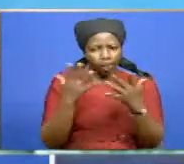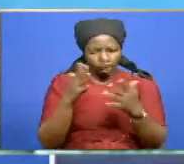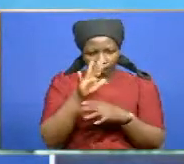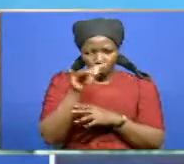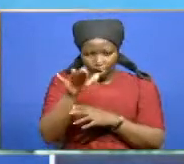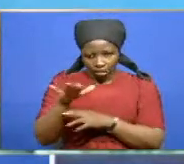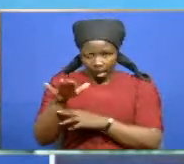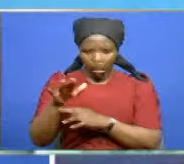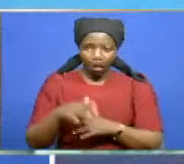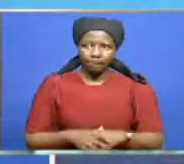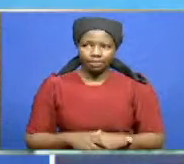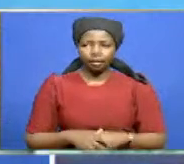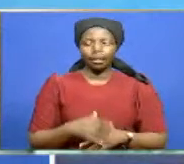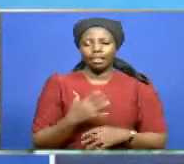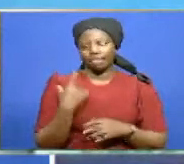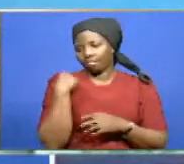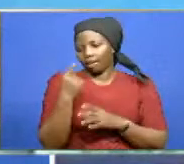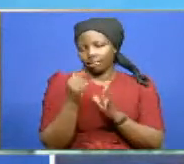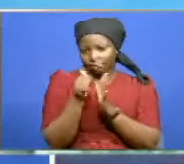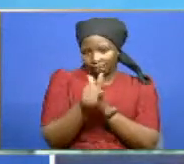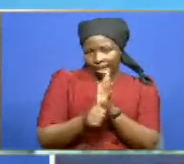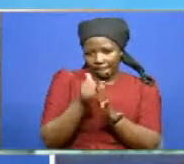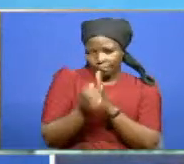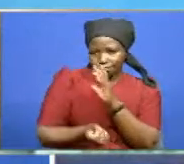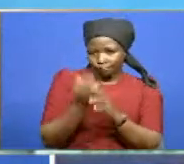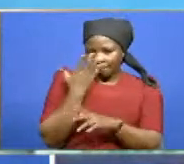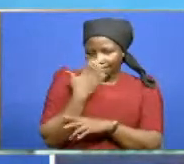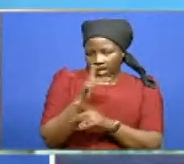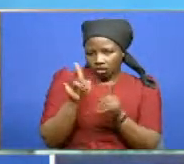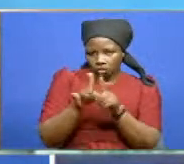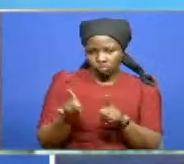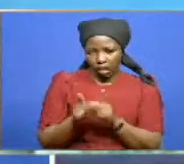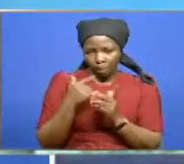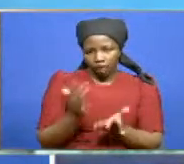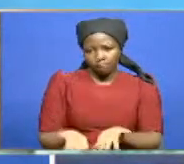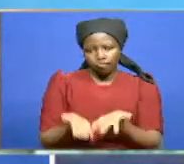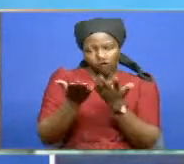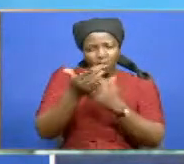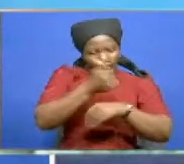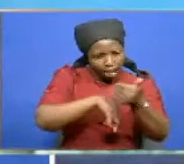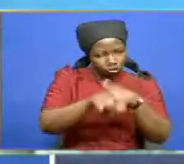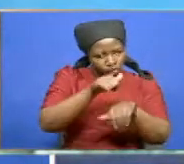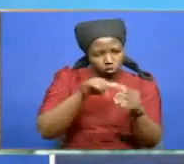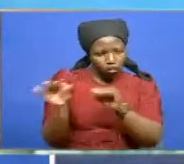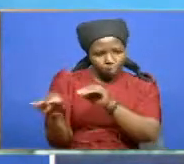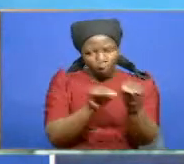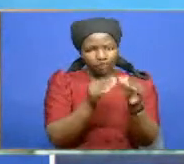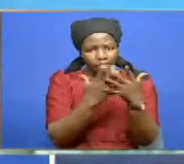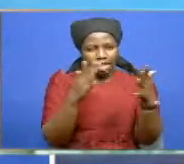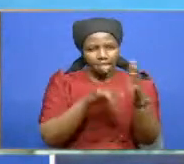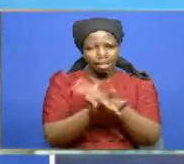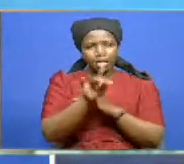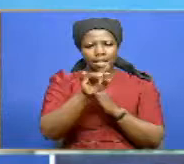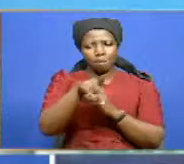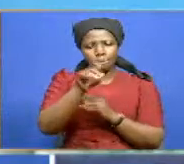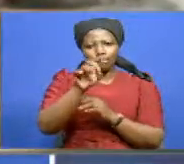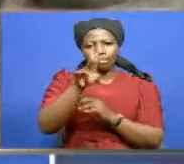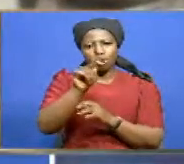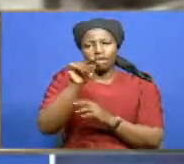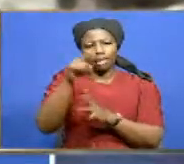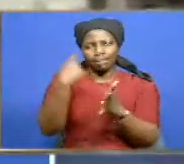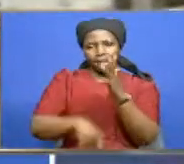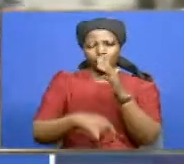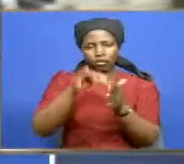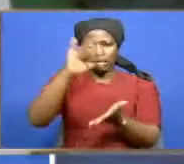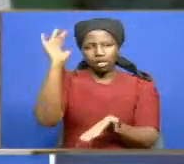mawili zilizozinduliwa hivi majuzi pia zimeboresha shughuli za uondoaji mzigo katika bandari hiyo. Ushuru huu ulipunguzwa tarehe